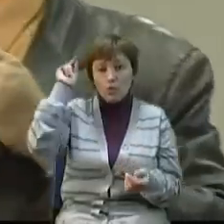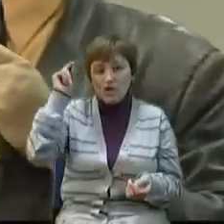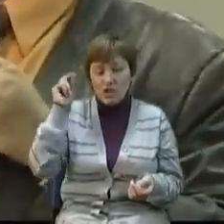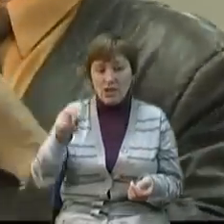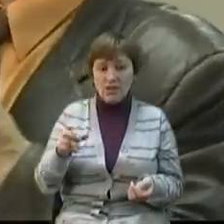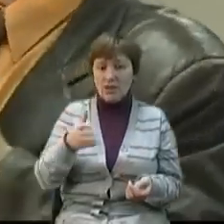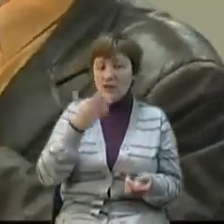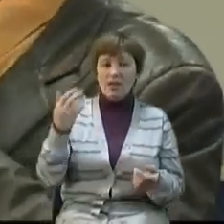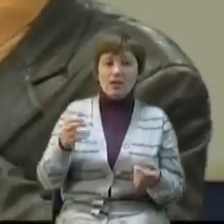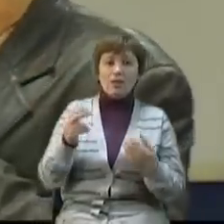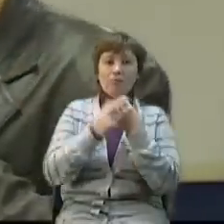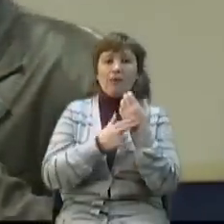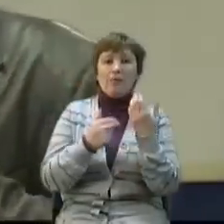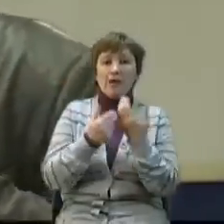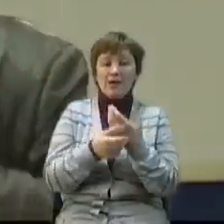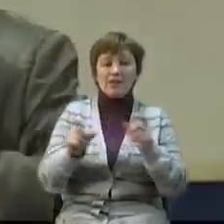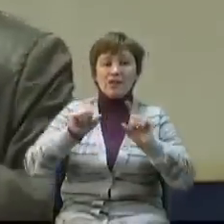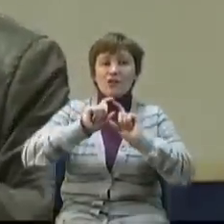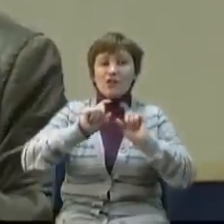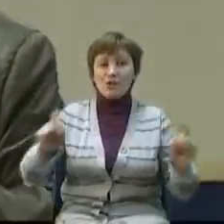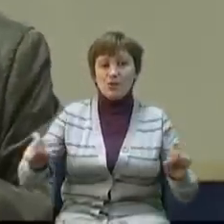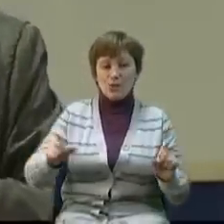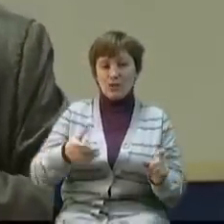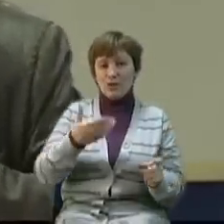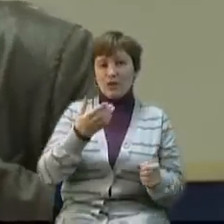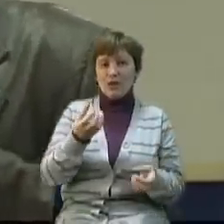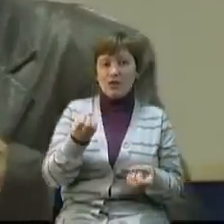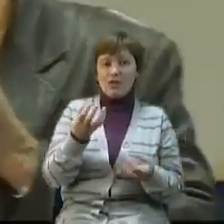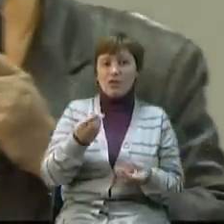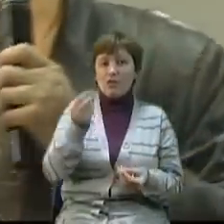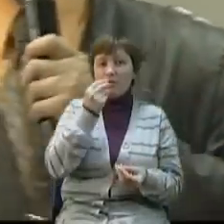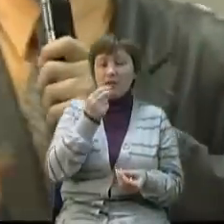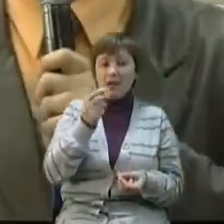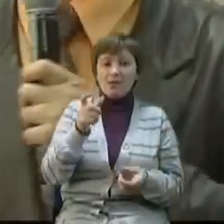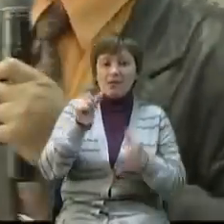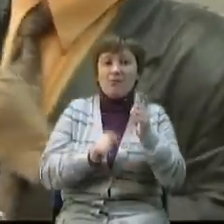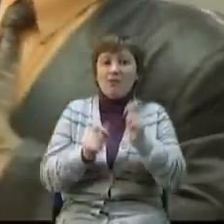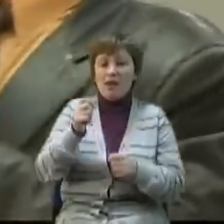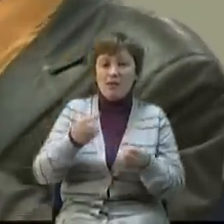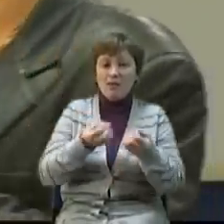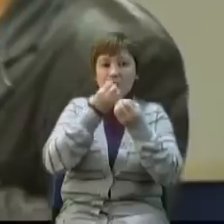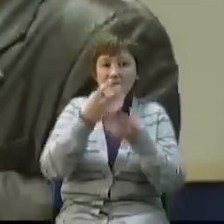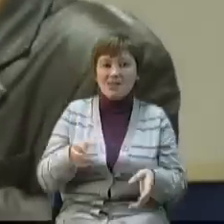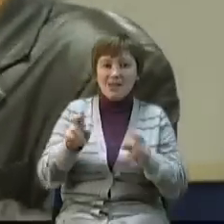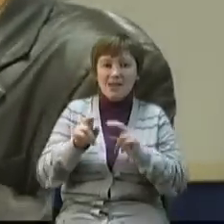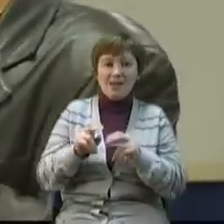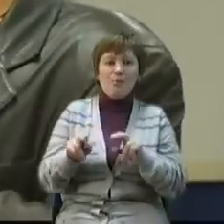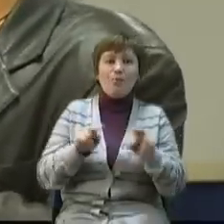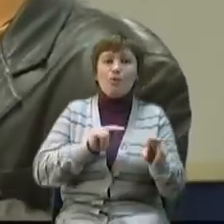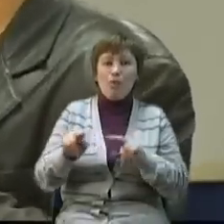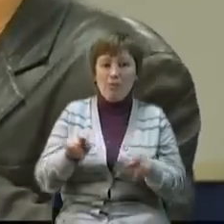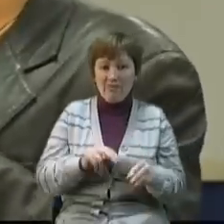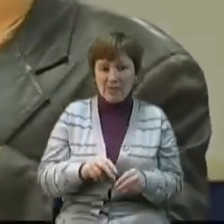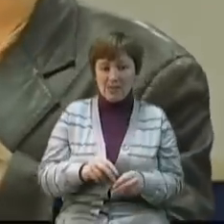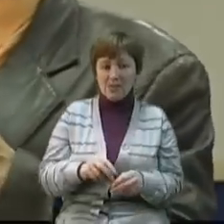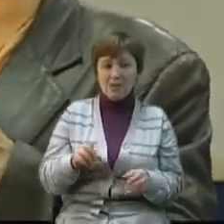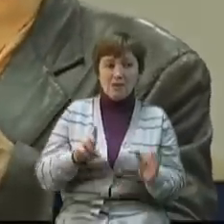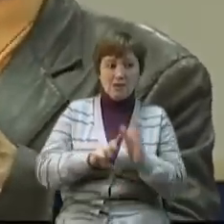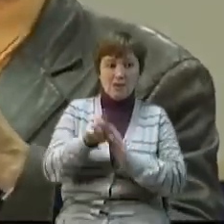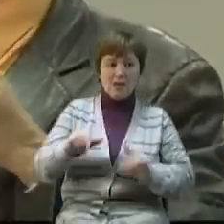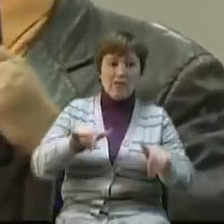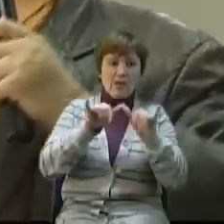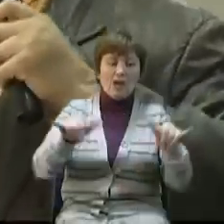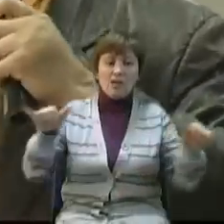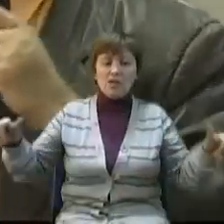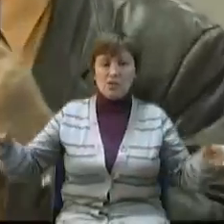никакой библейской школы, они еще питаются вот этим молоком, простейшие проповеди. И церковь растет, церковь